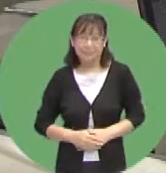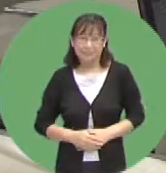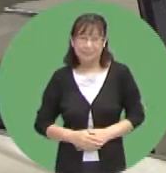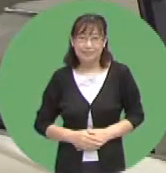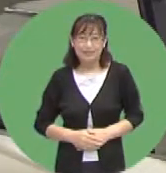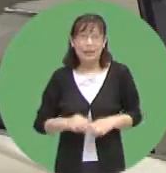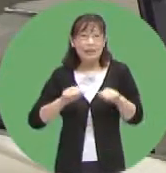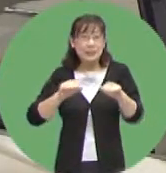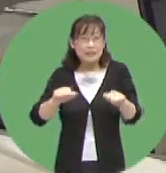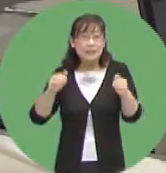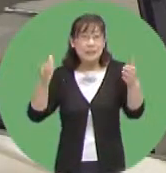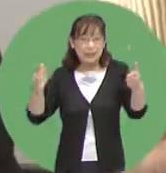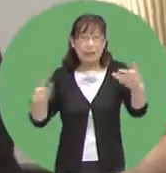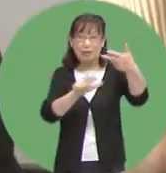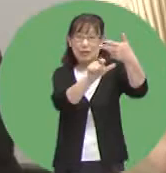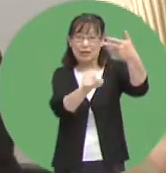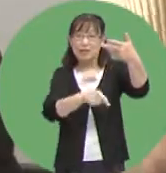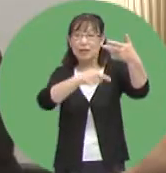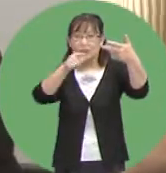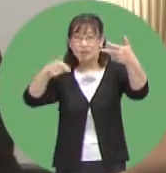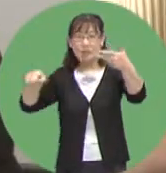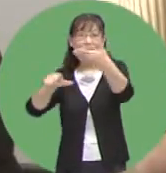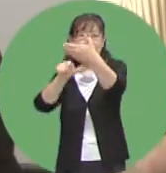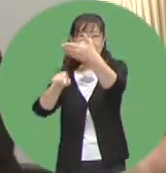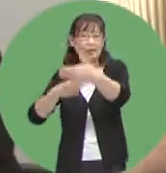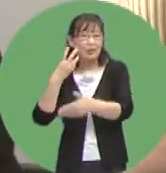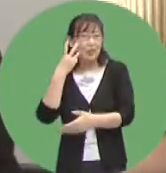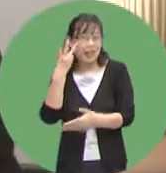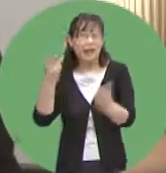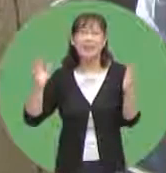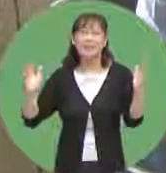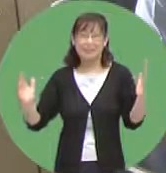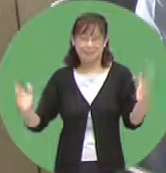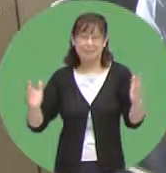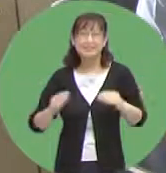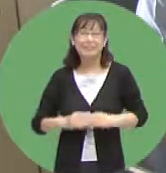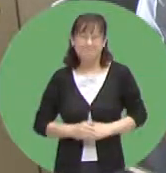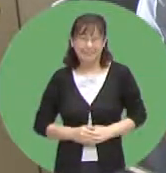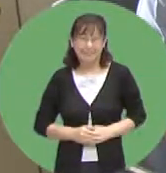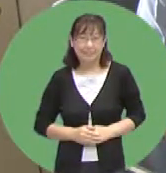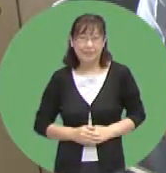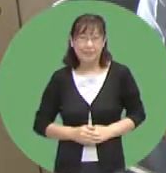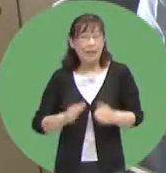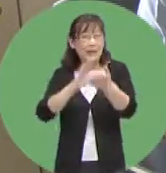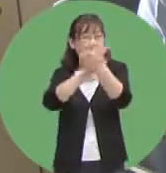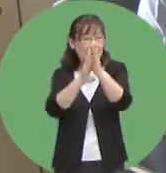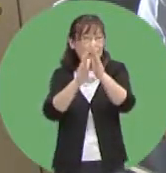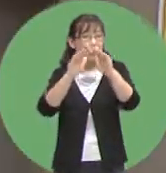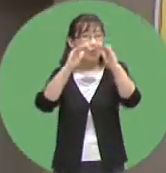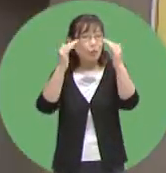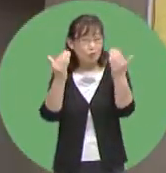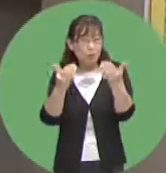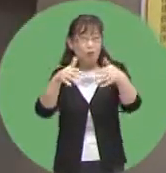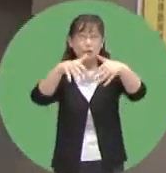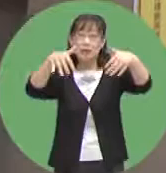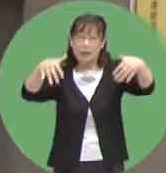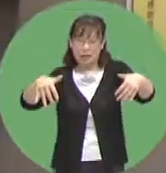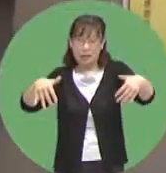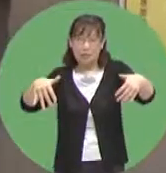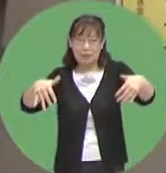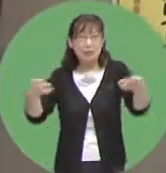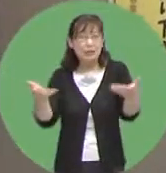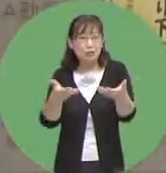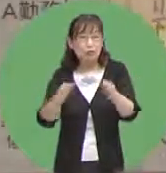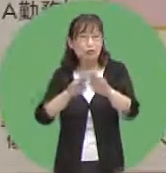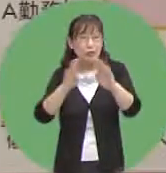実施期間は7月から9月までの3ヶ月間。期間中、県のほとんどの期間では始業時間